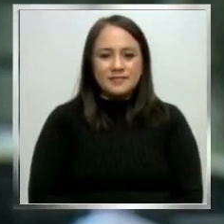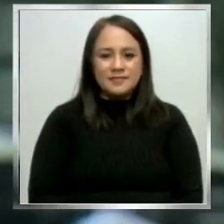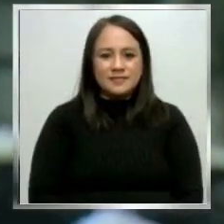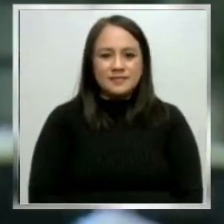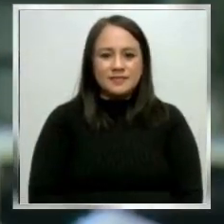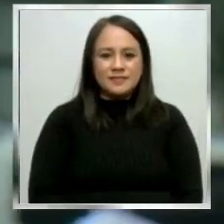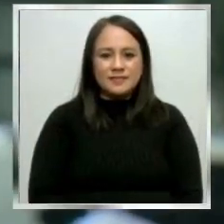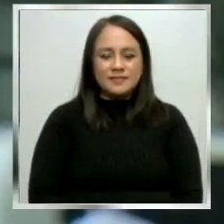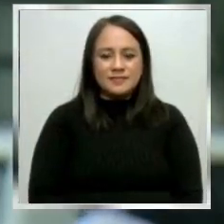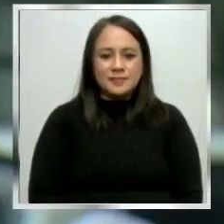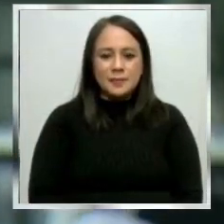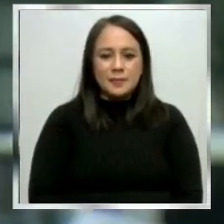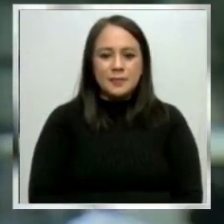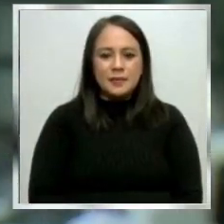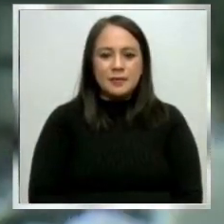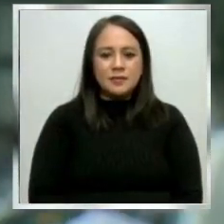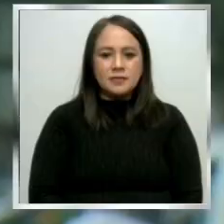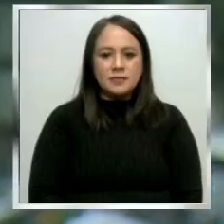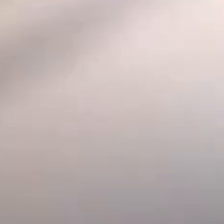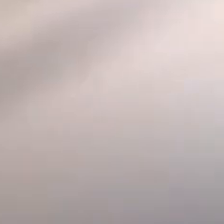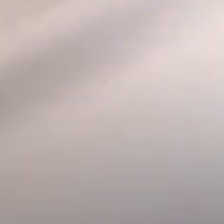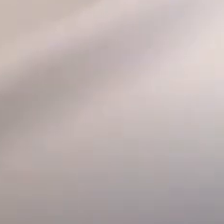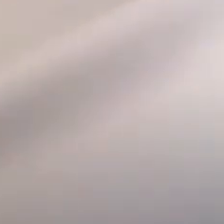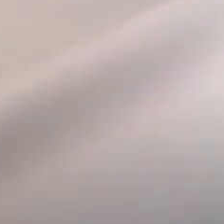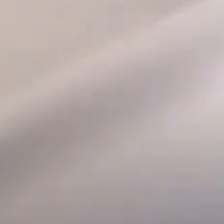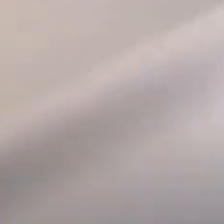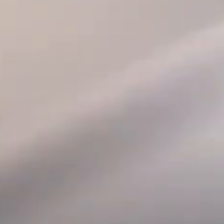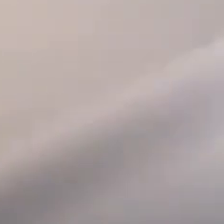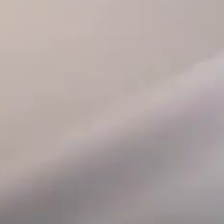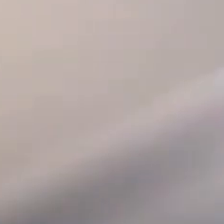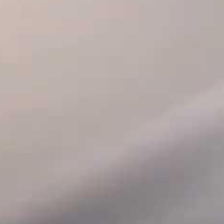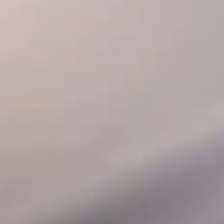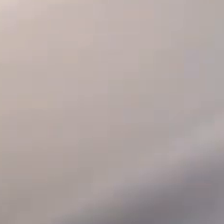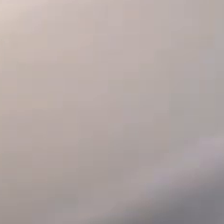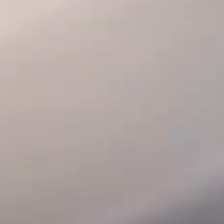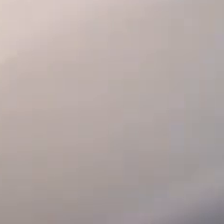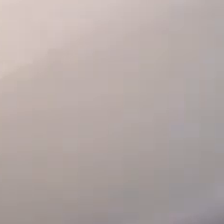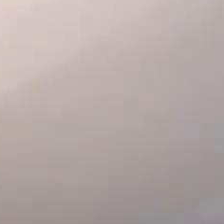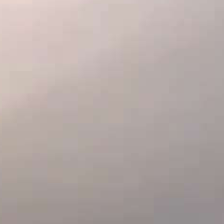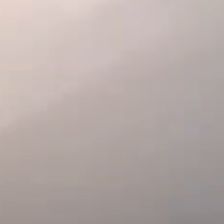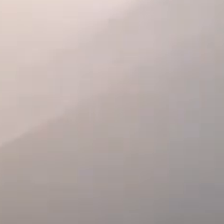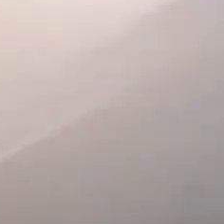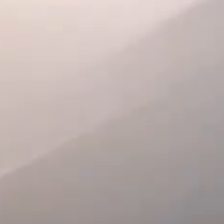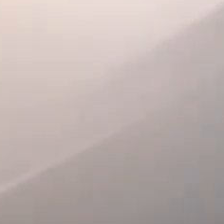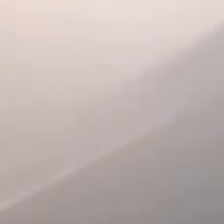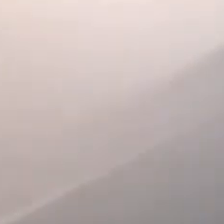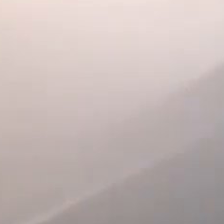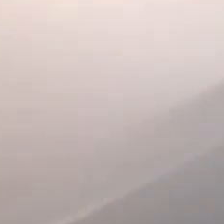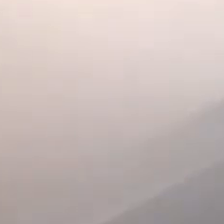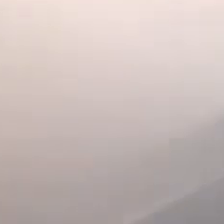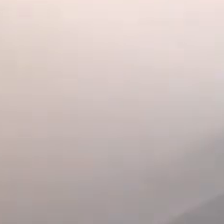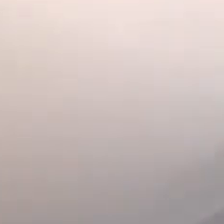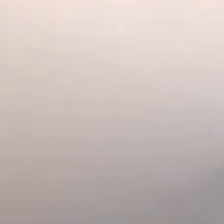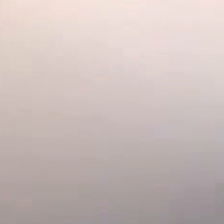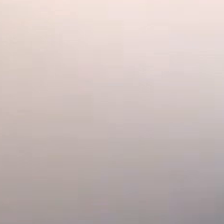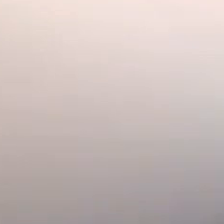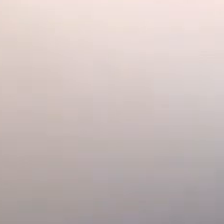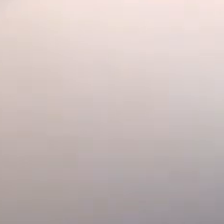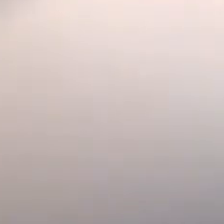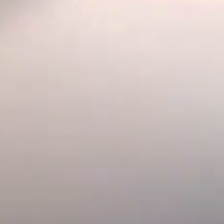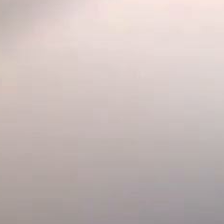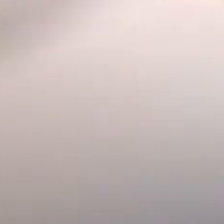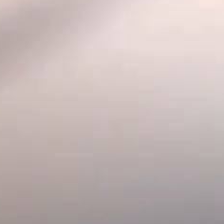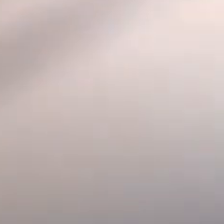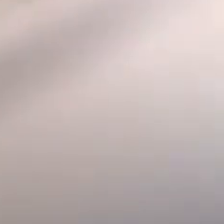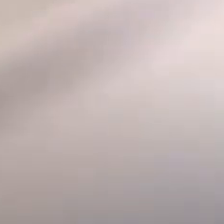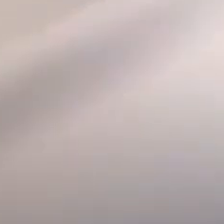nakatutok, 24 oras. Hindi natutulog ang mga balita. Kaya para sa pinakasariwang balita, mag-subscribe